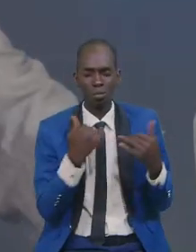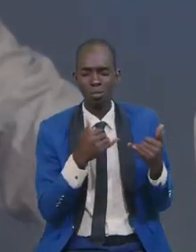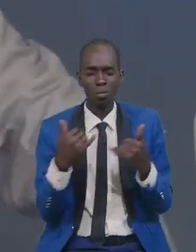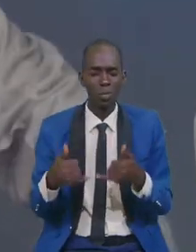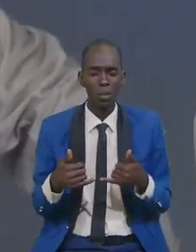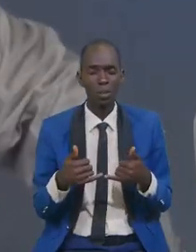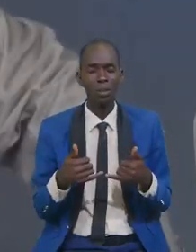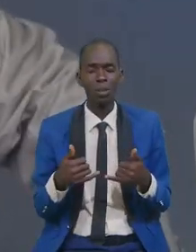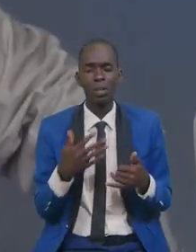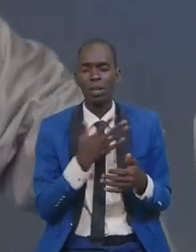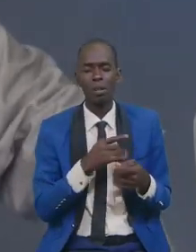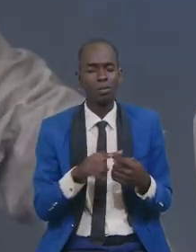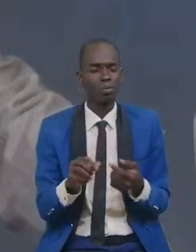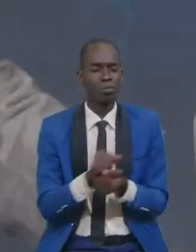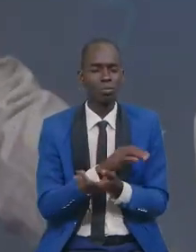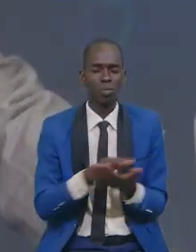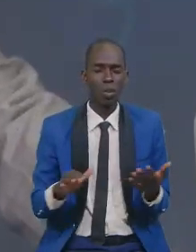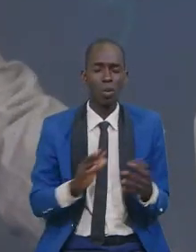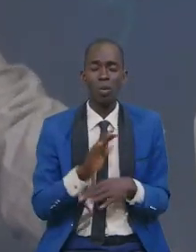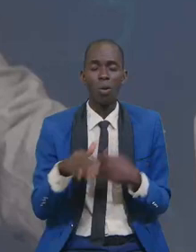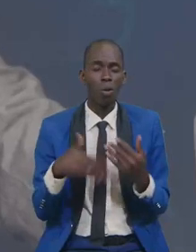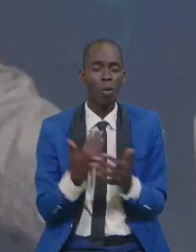empêcher, jouer